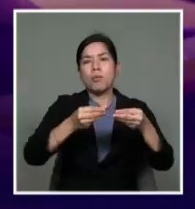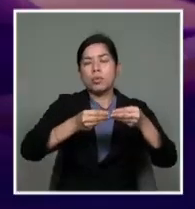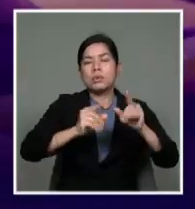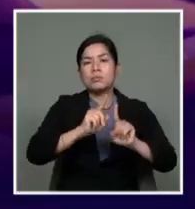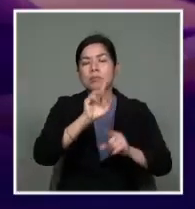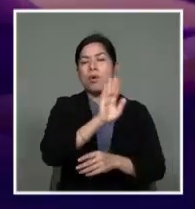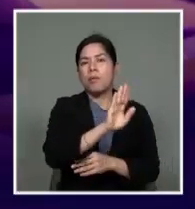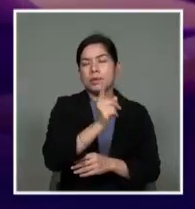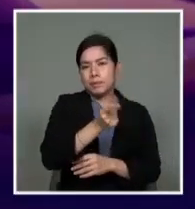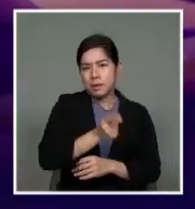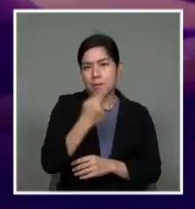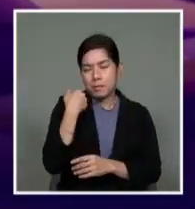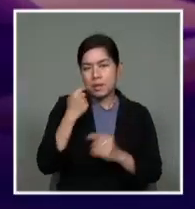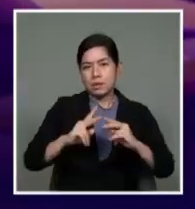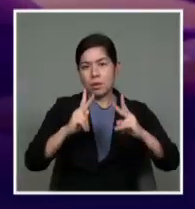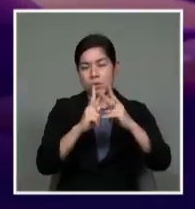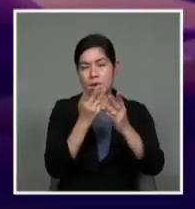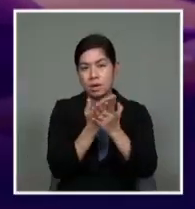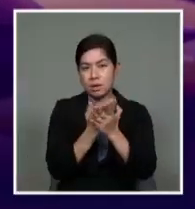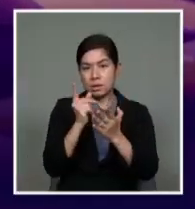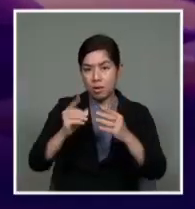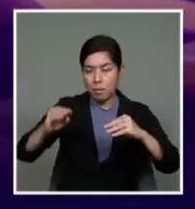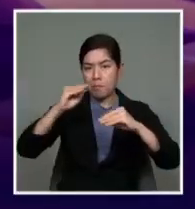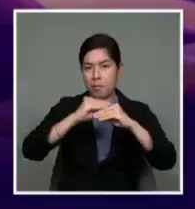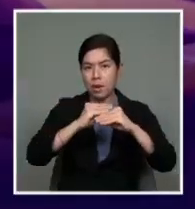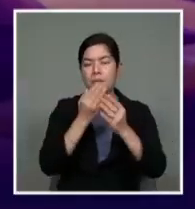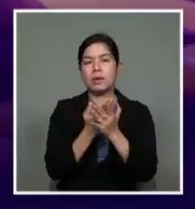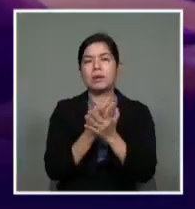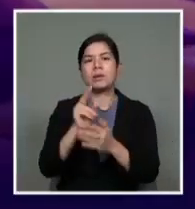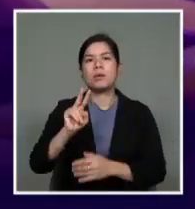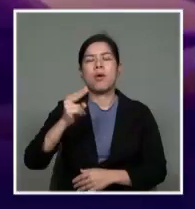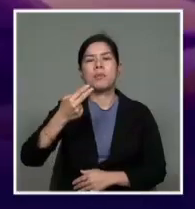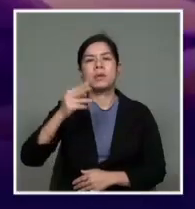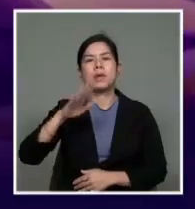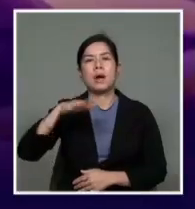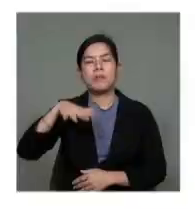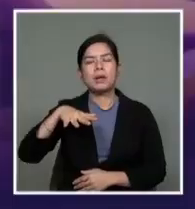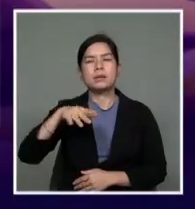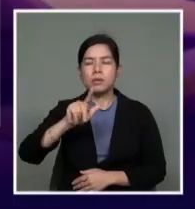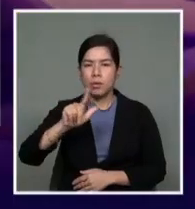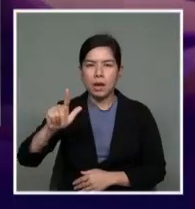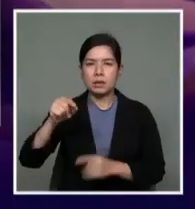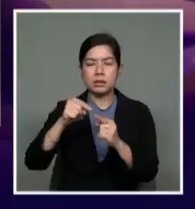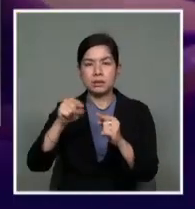การคลังจะต้องใส่เงินเข้าไปอีกค่ะประมาณ 23,500 ล้านถึง